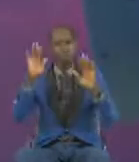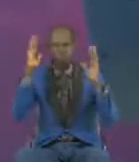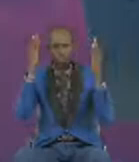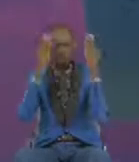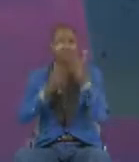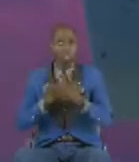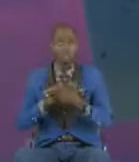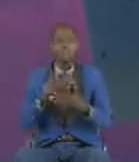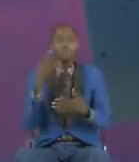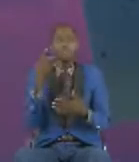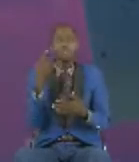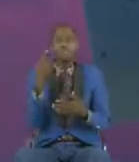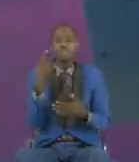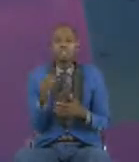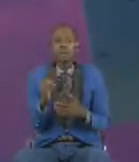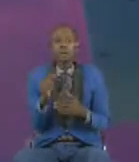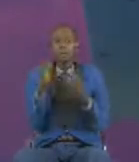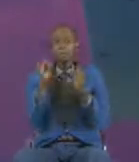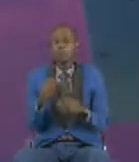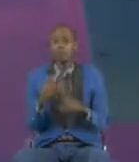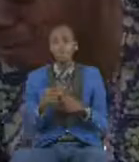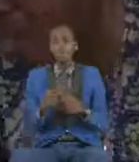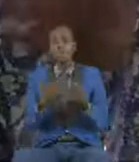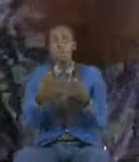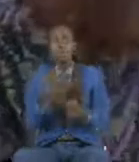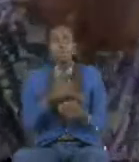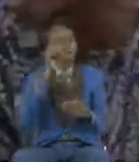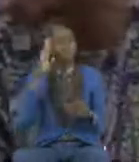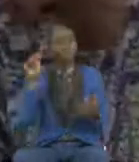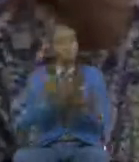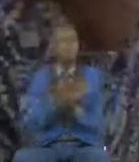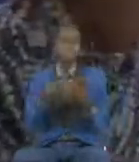manteau de la parole vient et va disperser toutes choses.